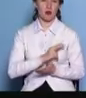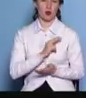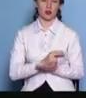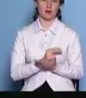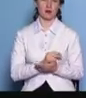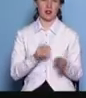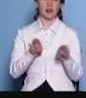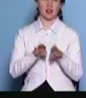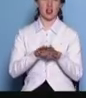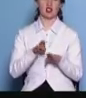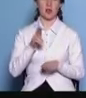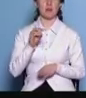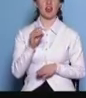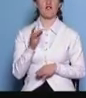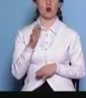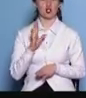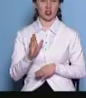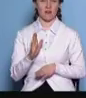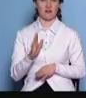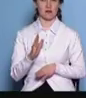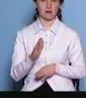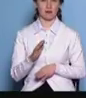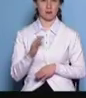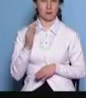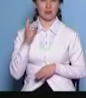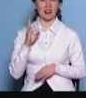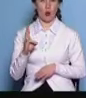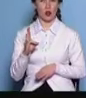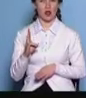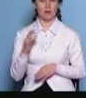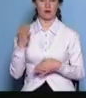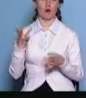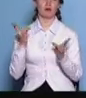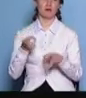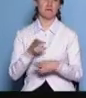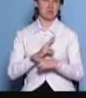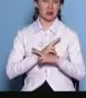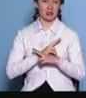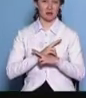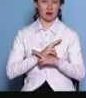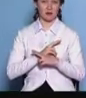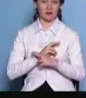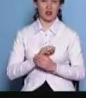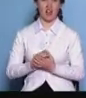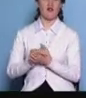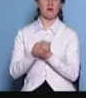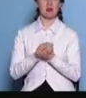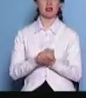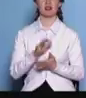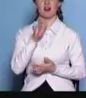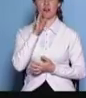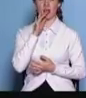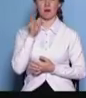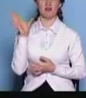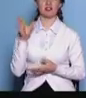Здесь я упоминал фамилию Перевозчикова Николая Александровича, трагически погибший. В мирное время вся